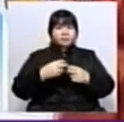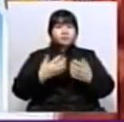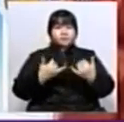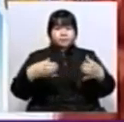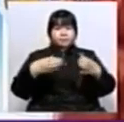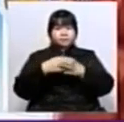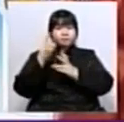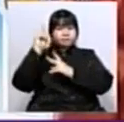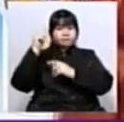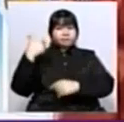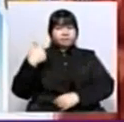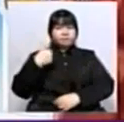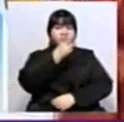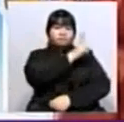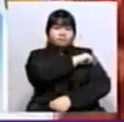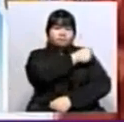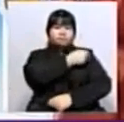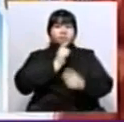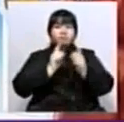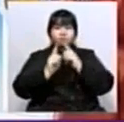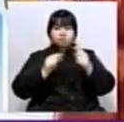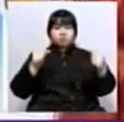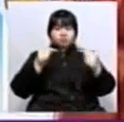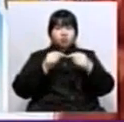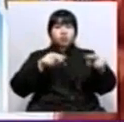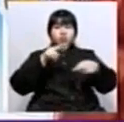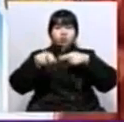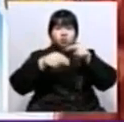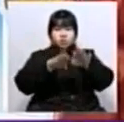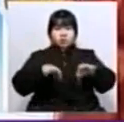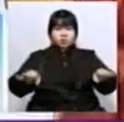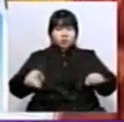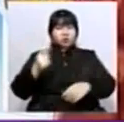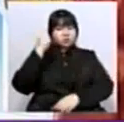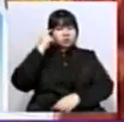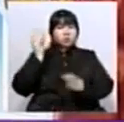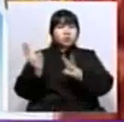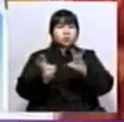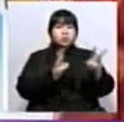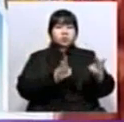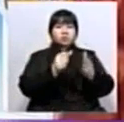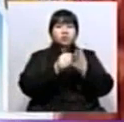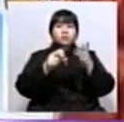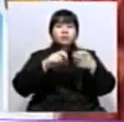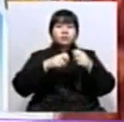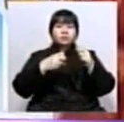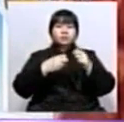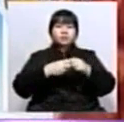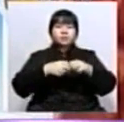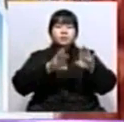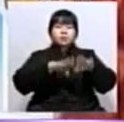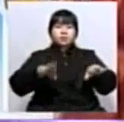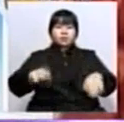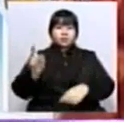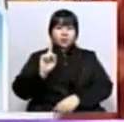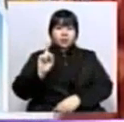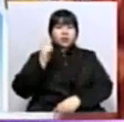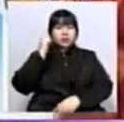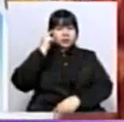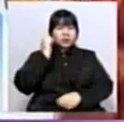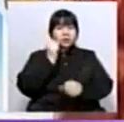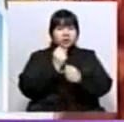ทีมข่าวไปพูดคุยกับคุณหมอที่ดูแลเรื่องของเด็กๆด้วยไปดูกันนะคะว่าวิธีการแก้ปัญหาความรุนแรงในกลุ่มวัยรุ่นเนี่ยจะสามาร